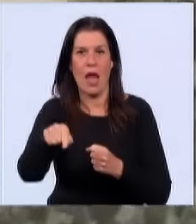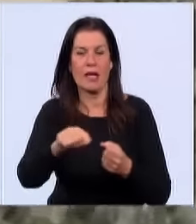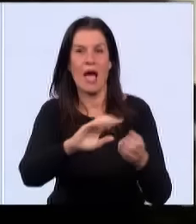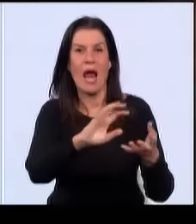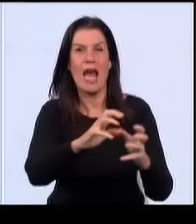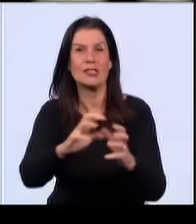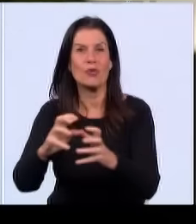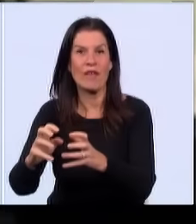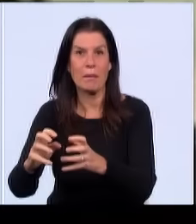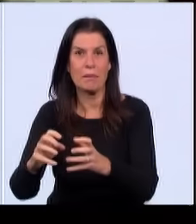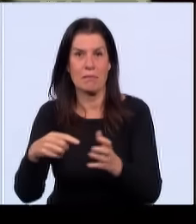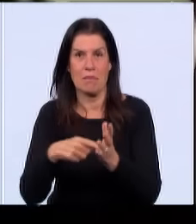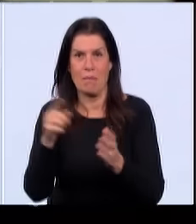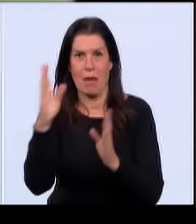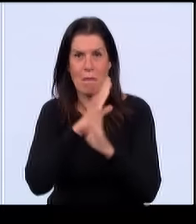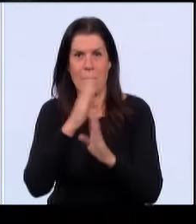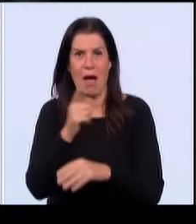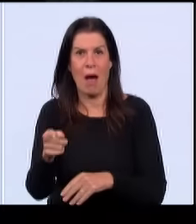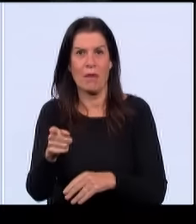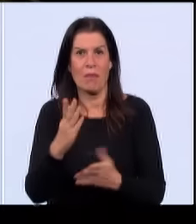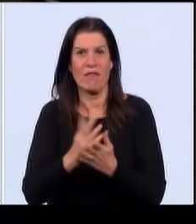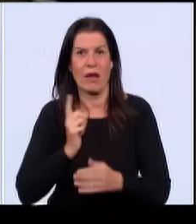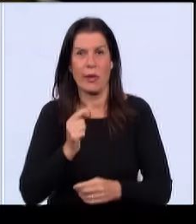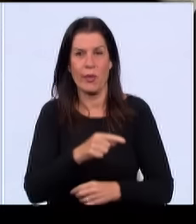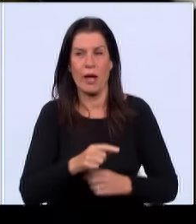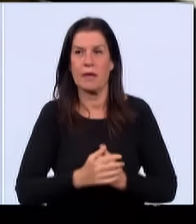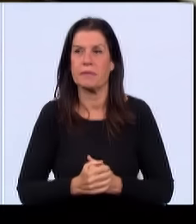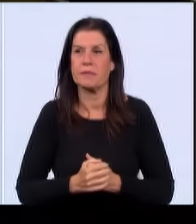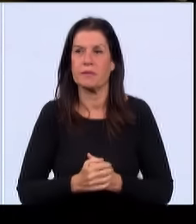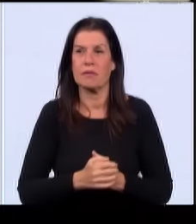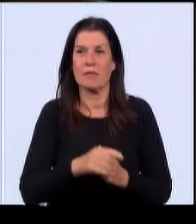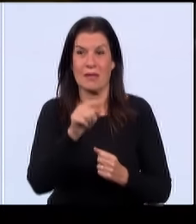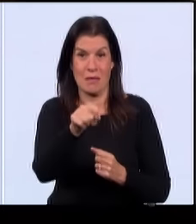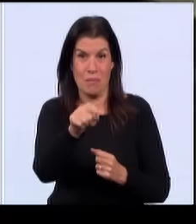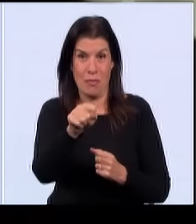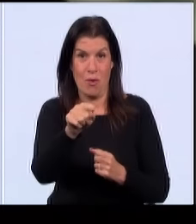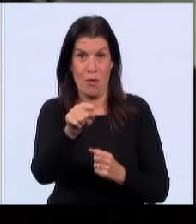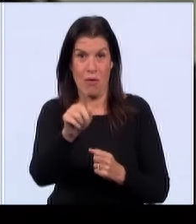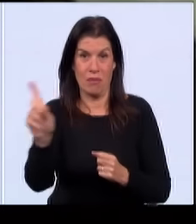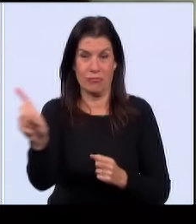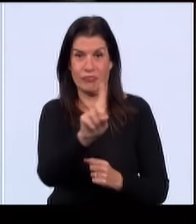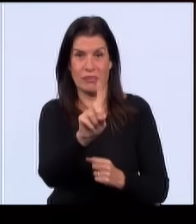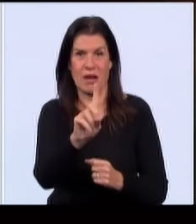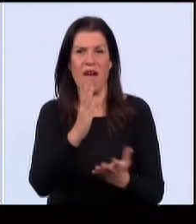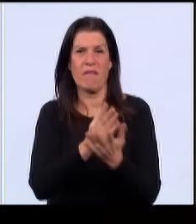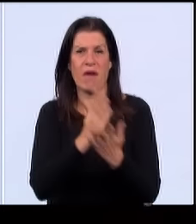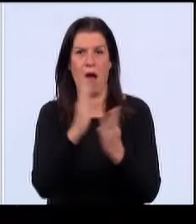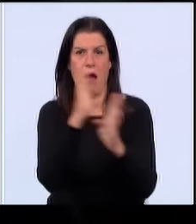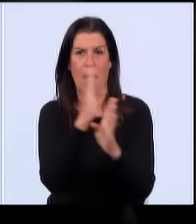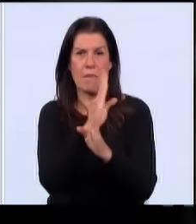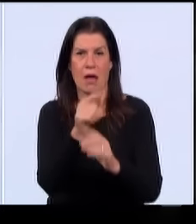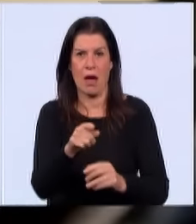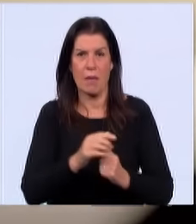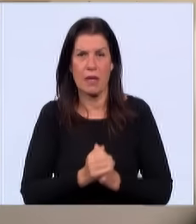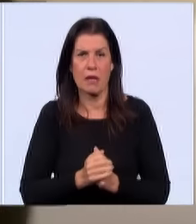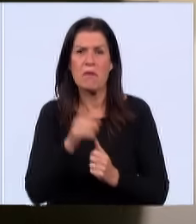בשלב הזה יש פה מאות כלי רכב. יש פה כוח חסימה של פעילי נוח'בה שמגיע פה לגשר ופשוט טובח בכל מי שנמצא